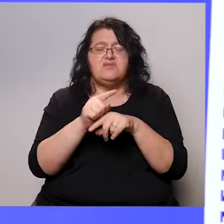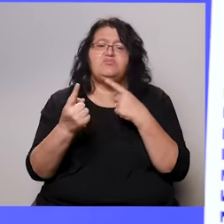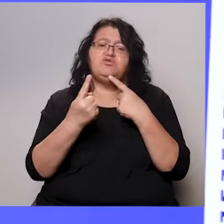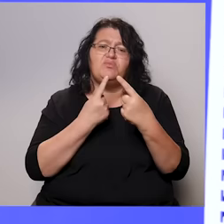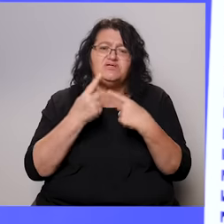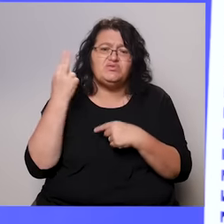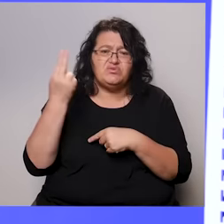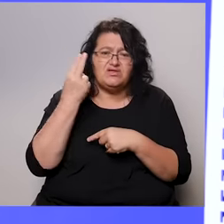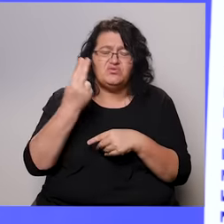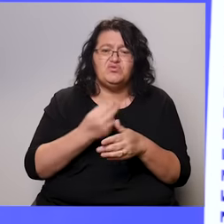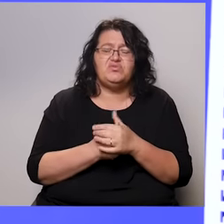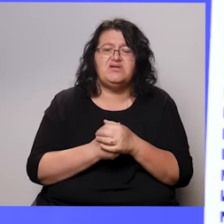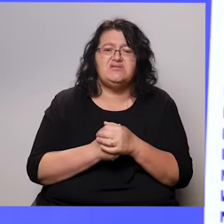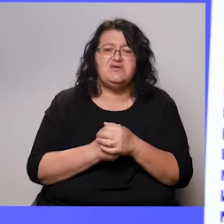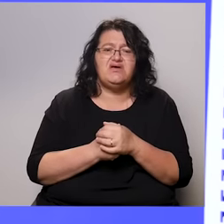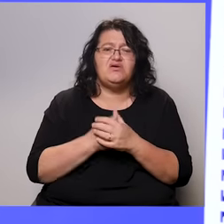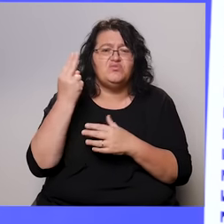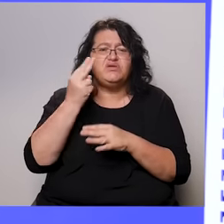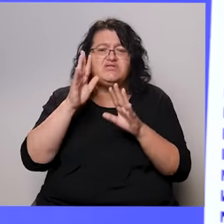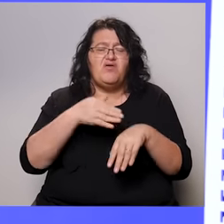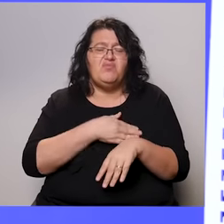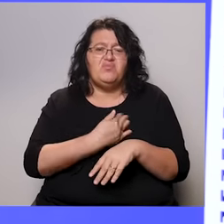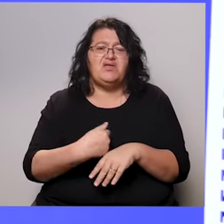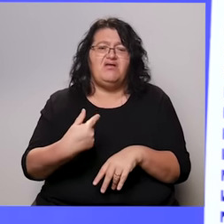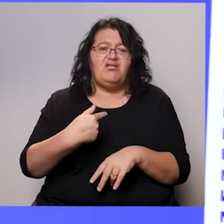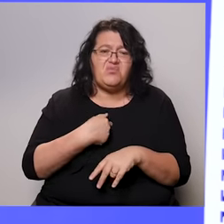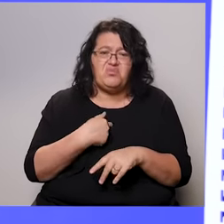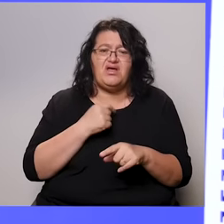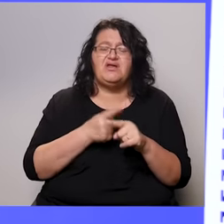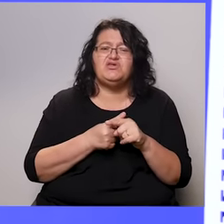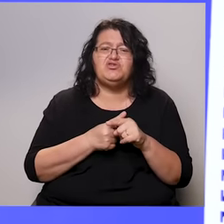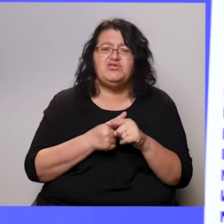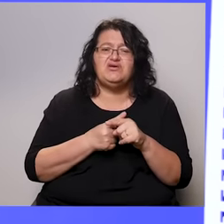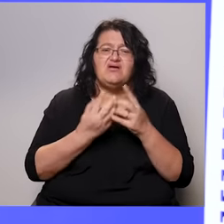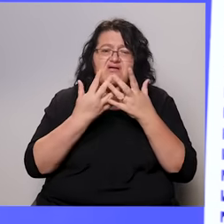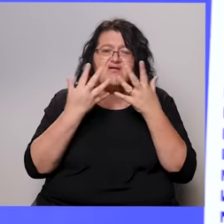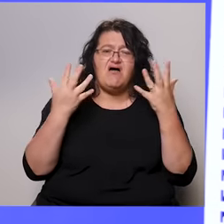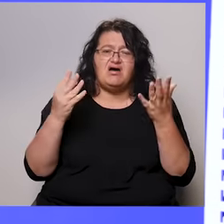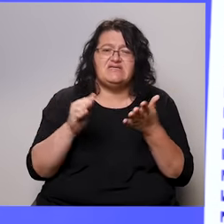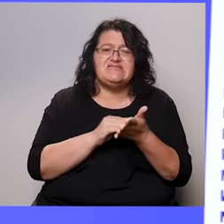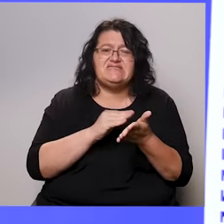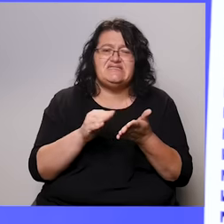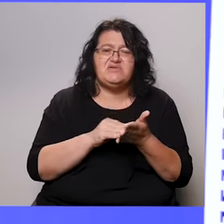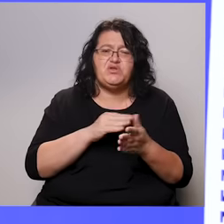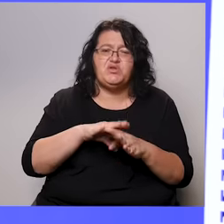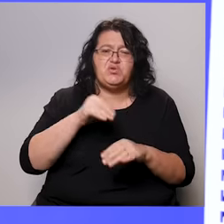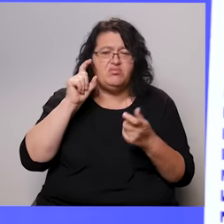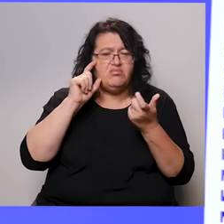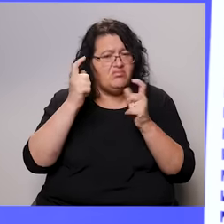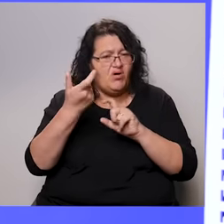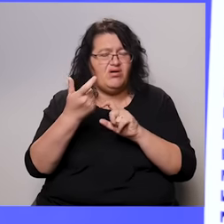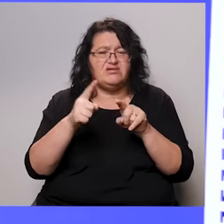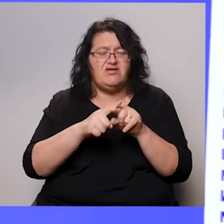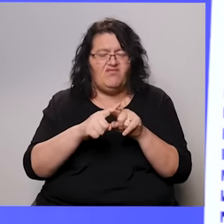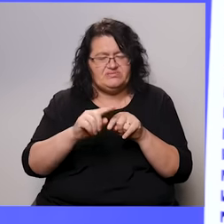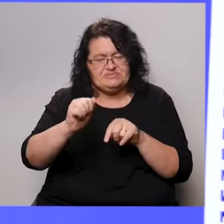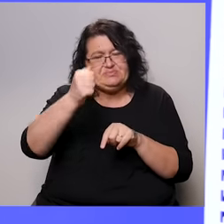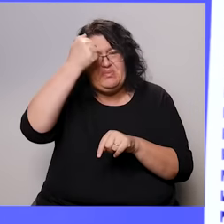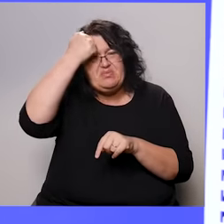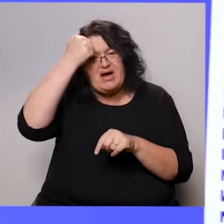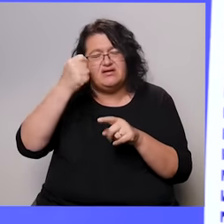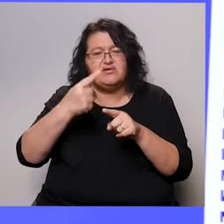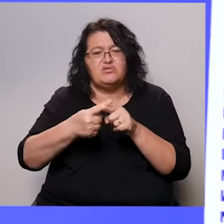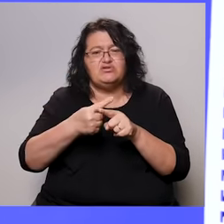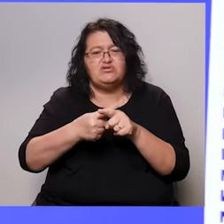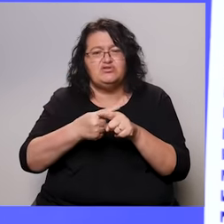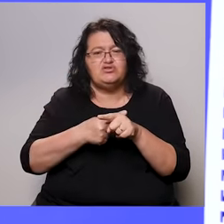vorbă cu Dumnezeu, s-a îndurat Dumnezeu de mine și efectiv am fost cuprins de un duh de pocăință. Și încet,